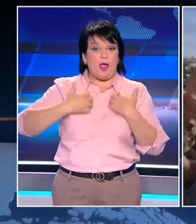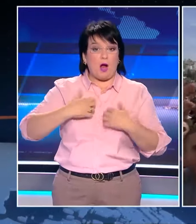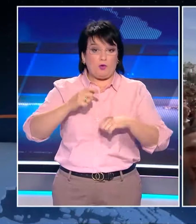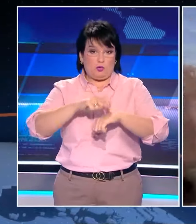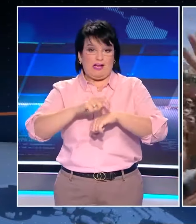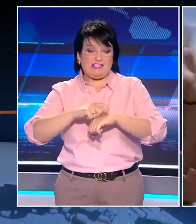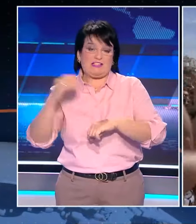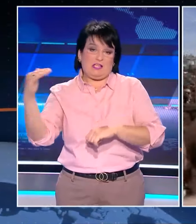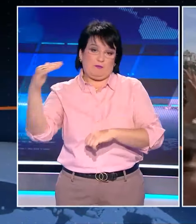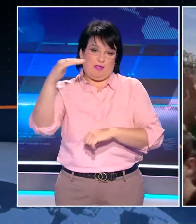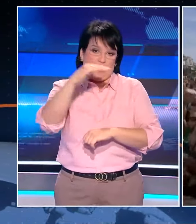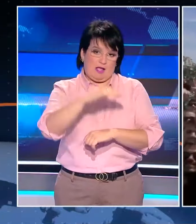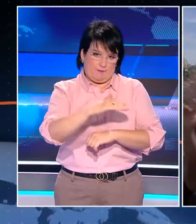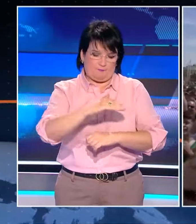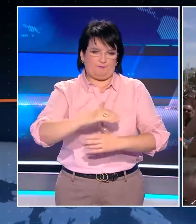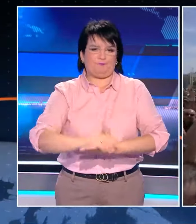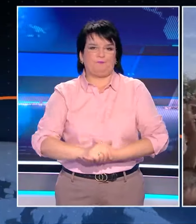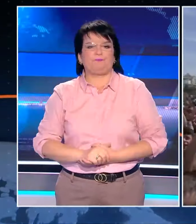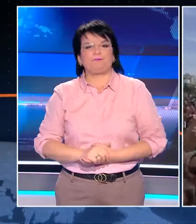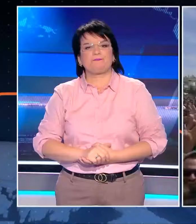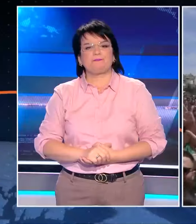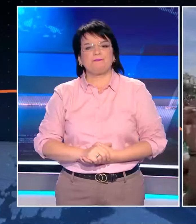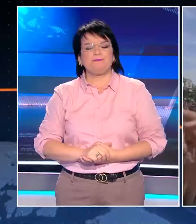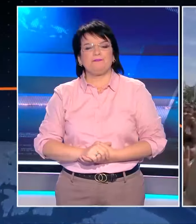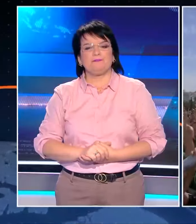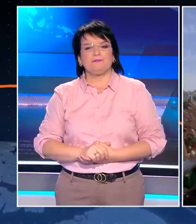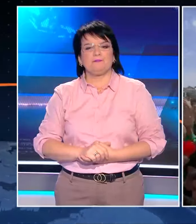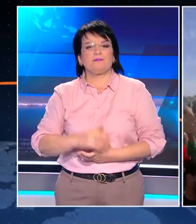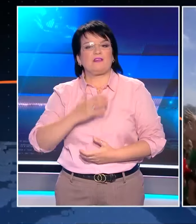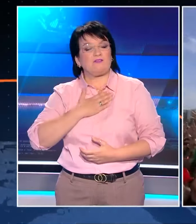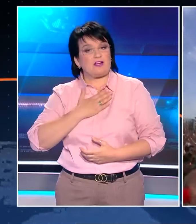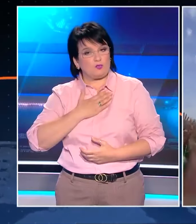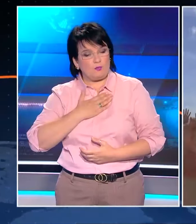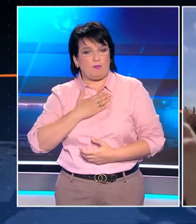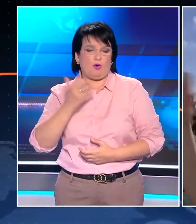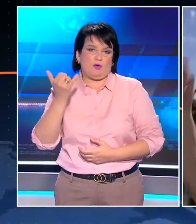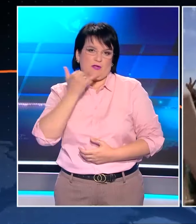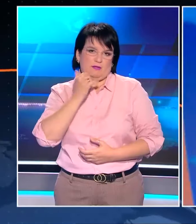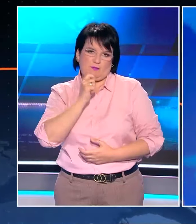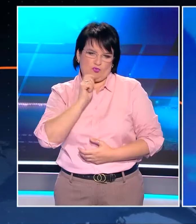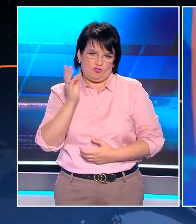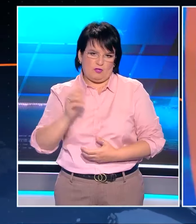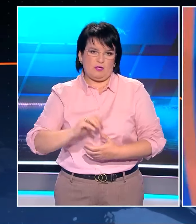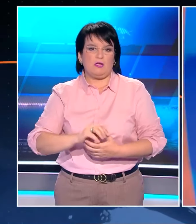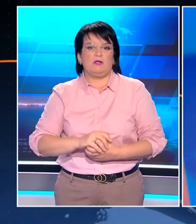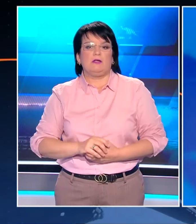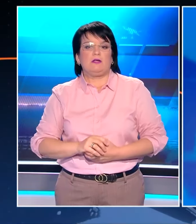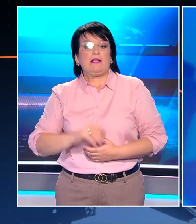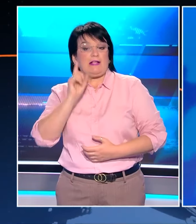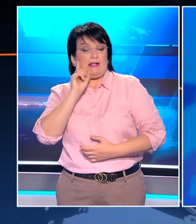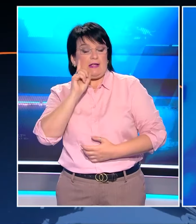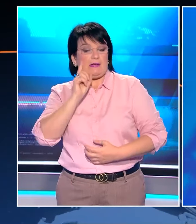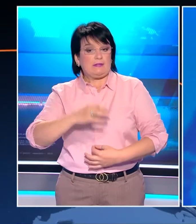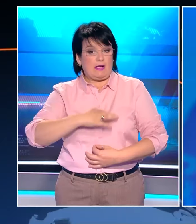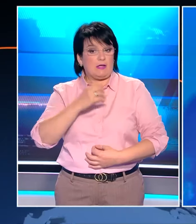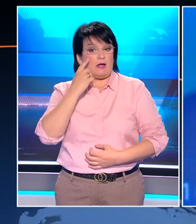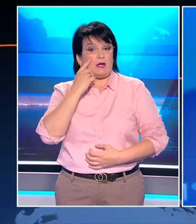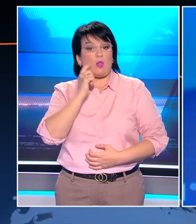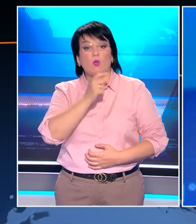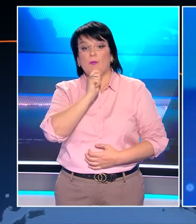στιγμή σε στιγμή. Γιάννη Ρίγο, να σε ευχαριστήσουμε πολύ. Και στο σημείο αυτό, κυρίες και κύριοι, να δούμε